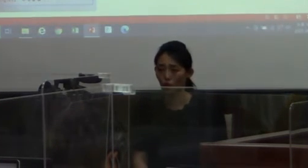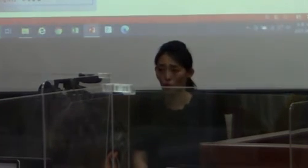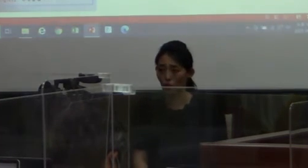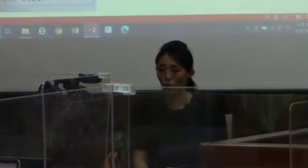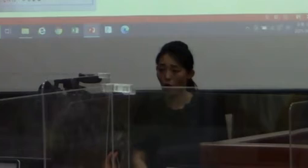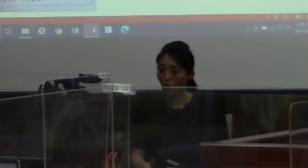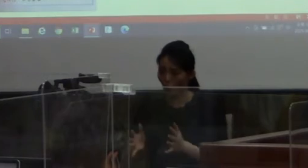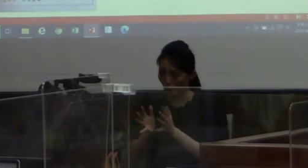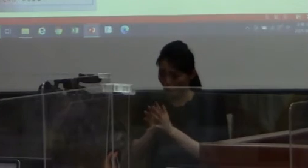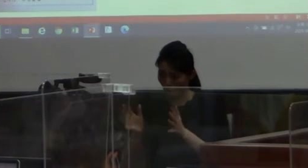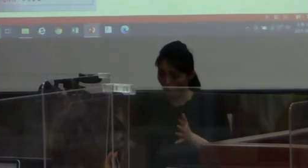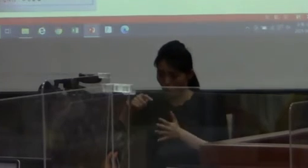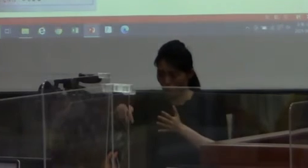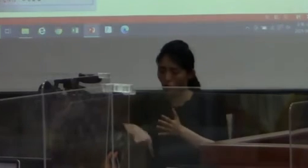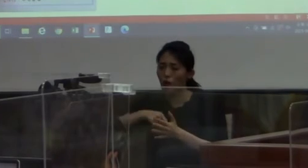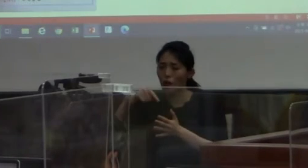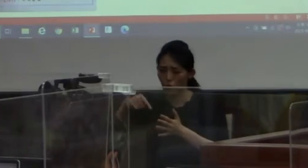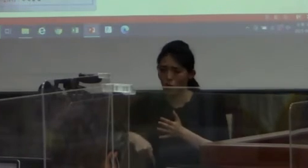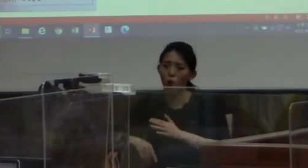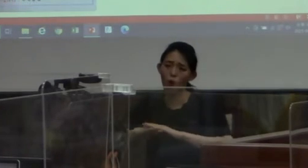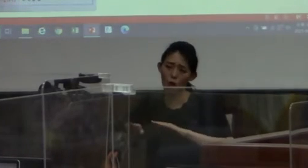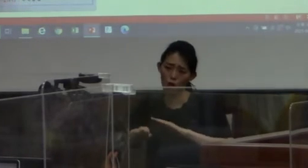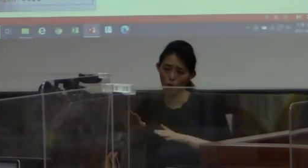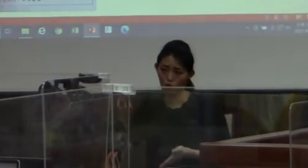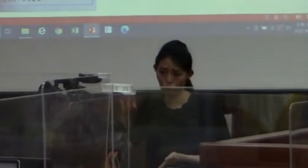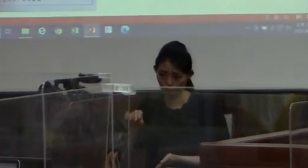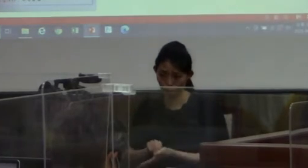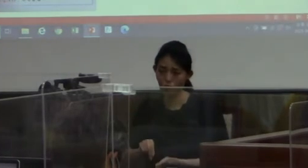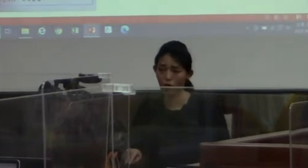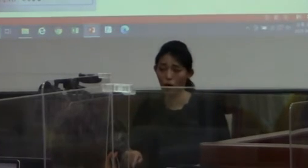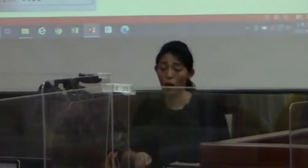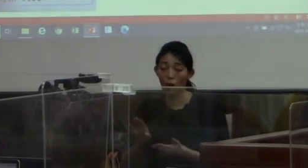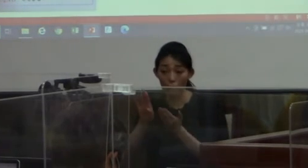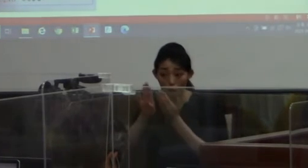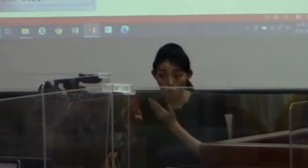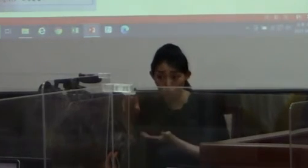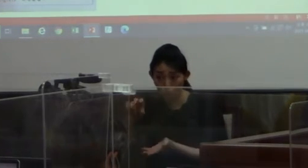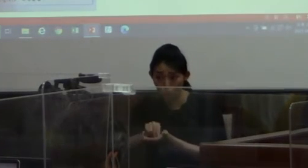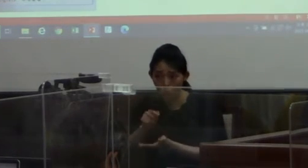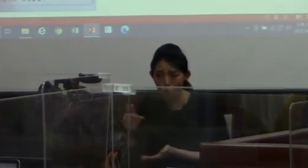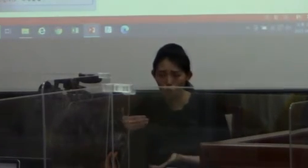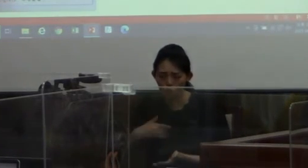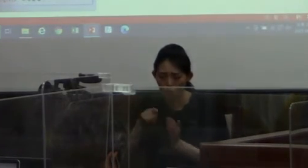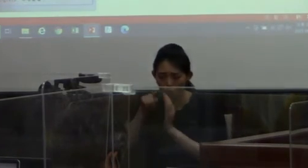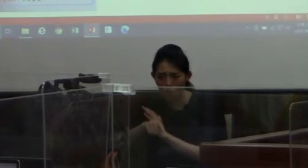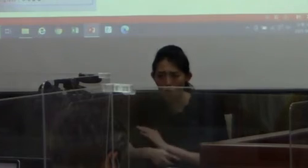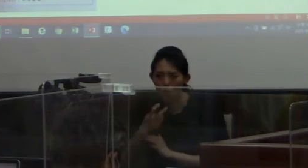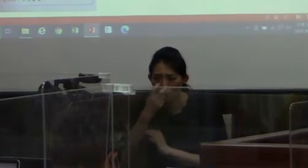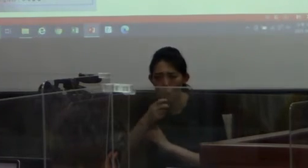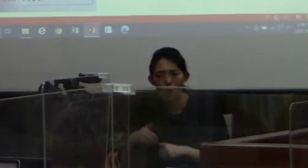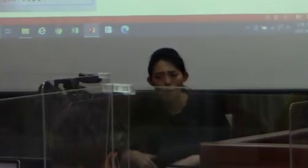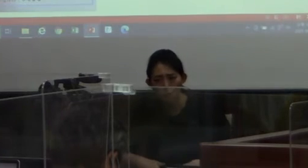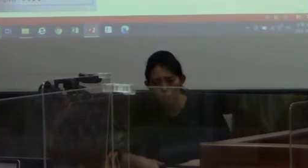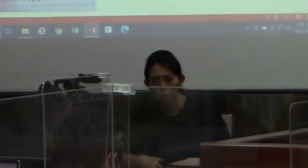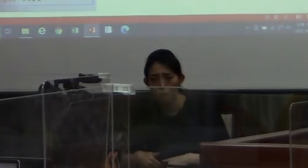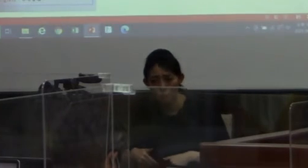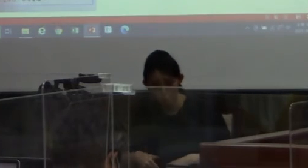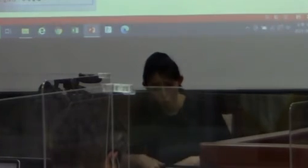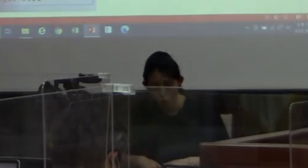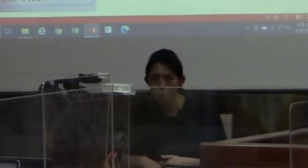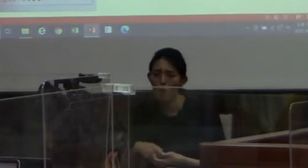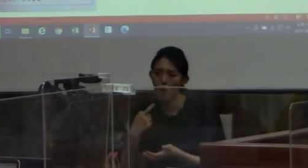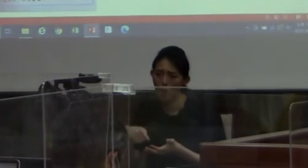그러니까 다 아파트 내에서 자체적으로 다 하는 겁니다. 나중에 바로 그 때문에 문제가 되면 우리가 가서 점검해서 필요하면 행정지도도 하고